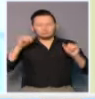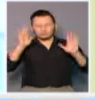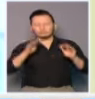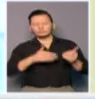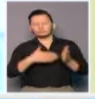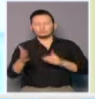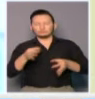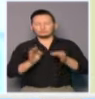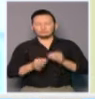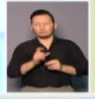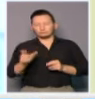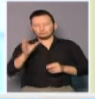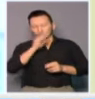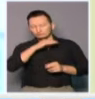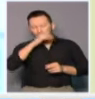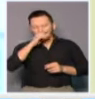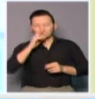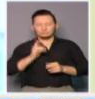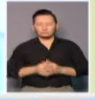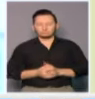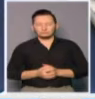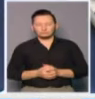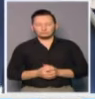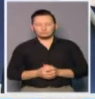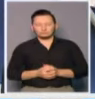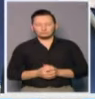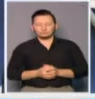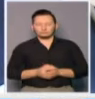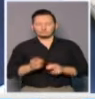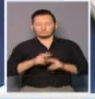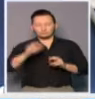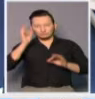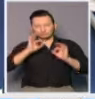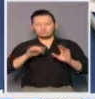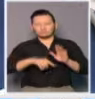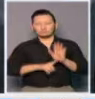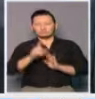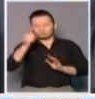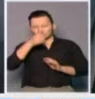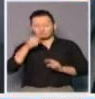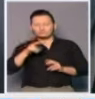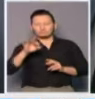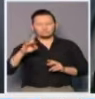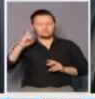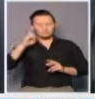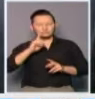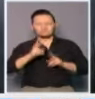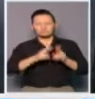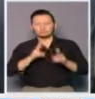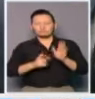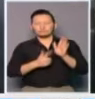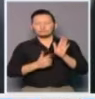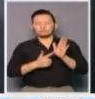быть нормальным в обществе человеком. Напомним, с начала года в области лор-специалистами было сделано